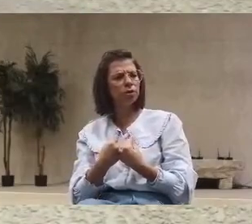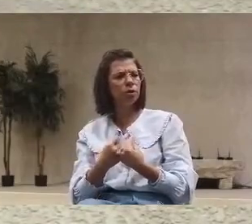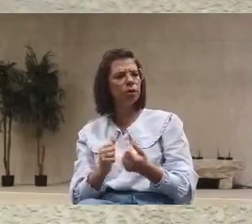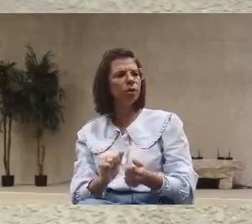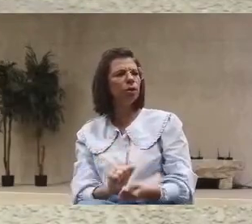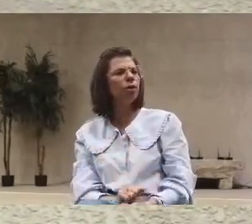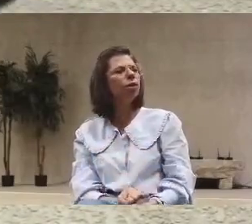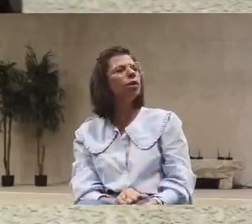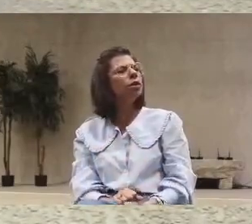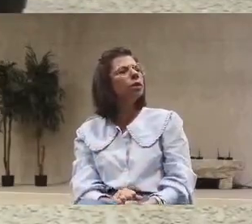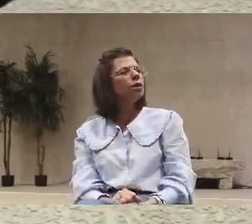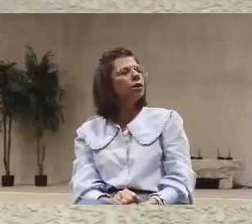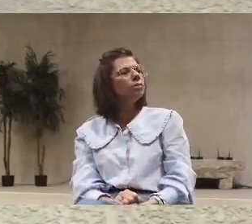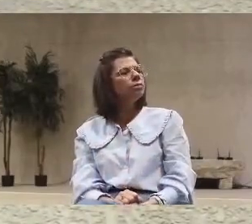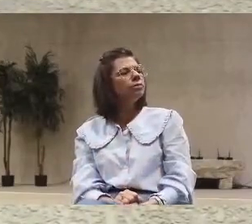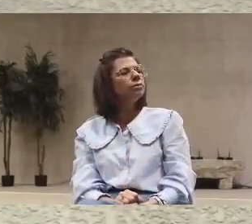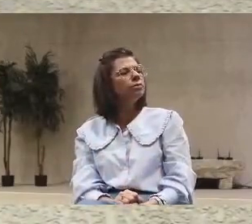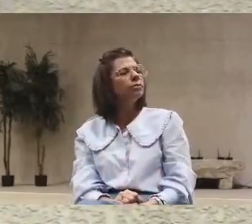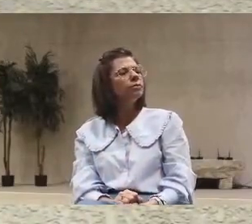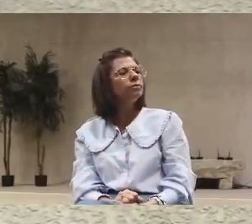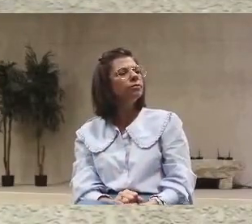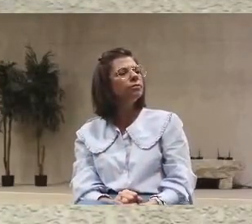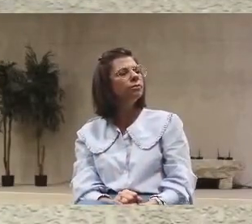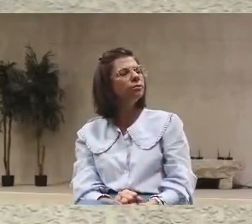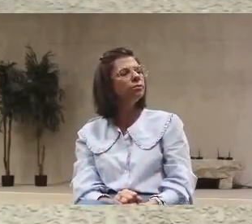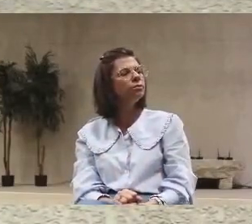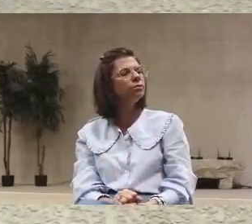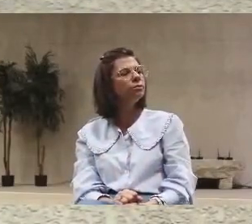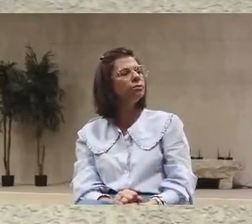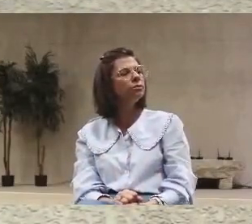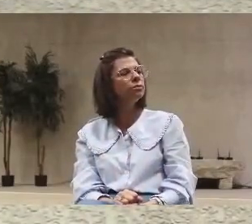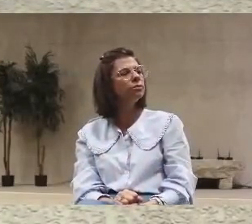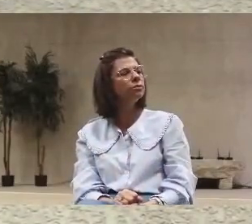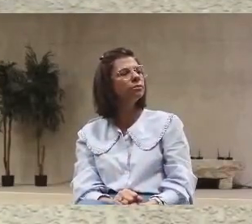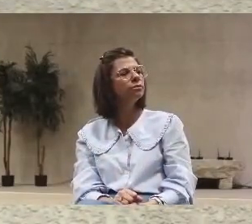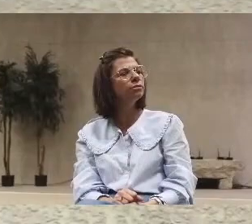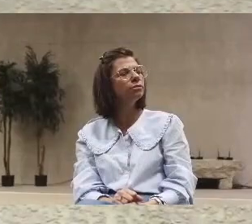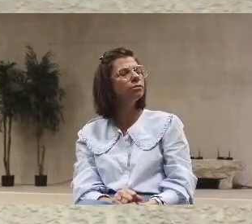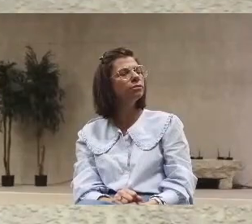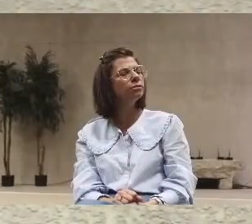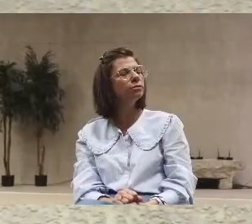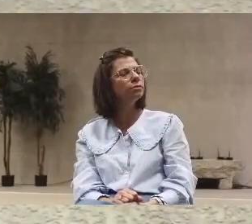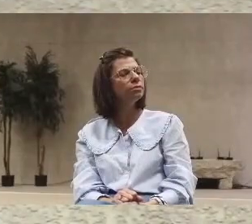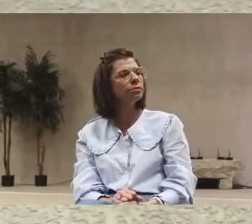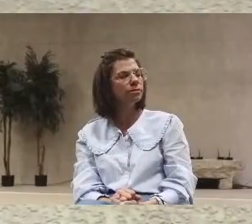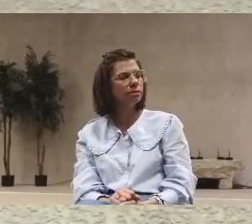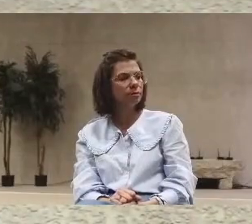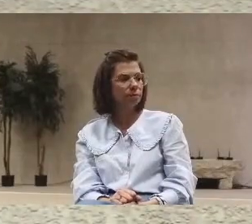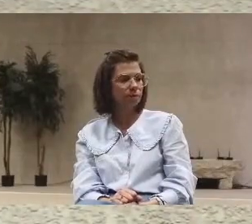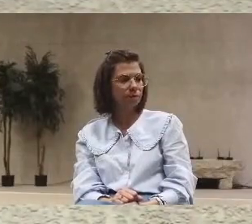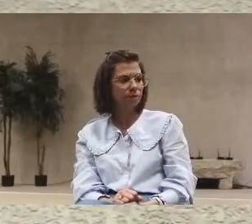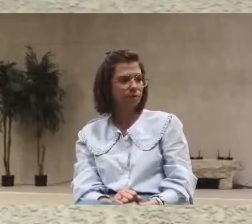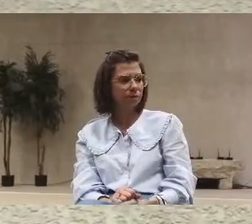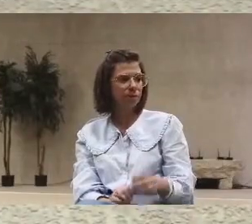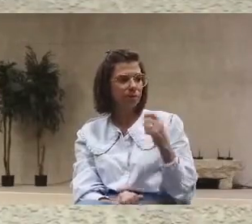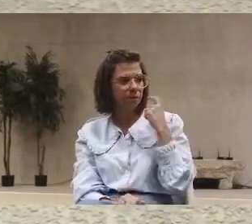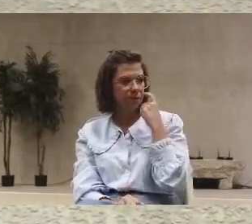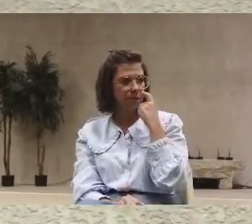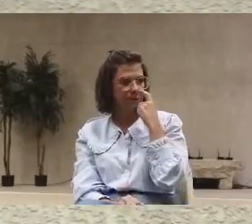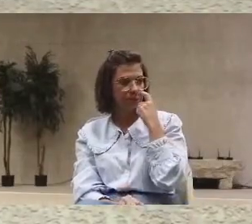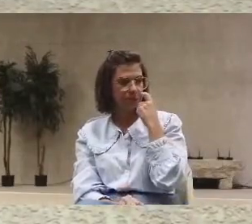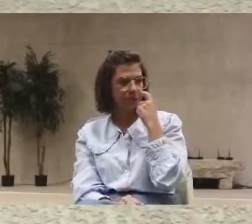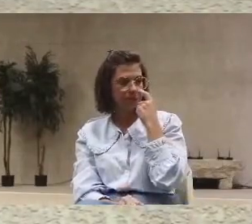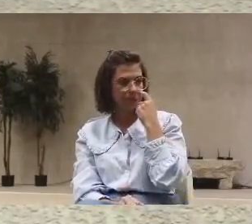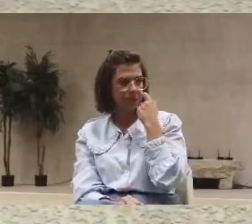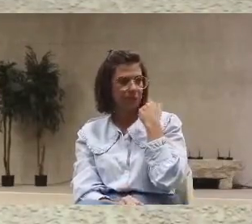et ces derniers temps on a peut-être entendu des choses négatives mais moi j'ai eu de sources